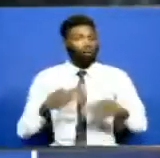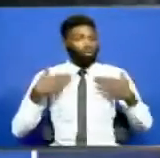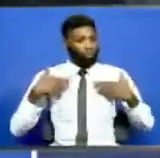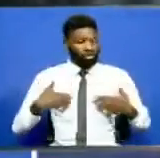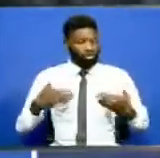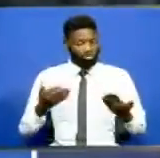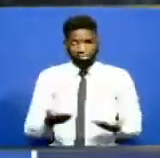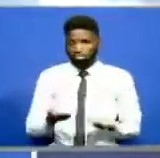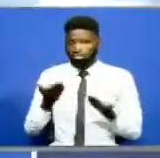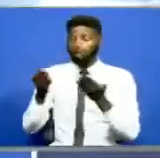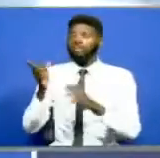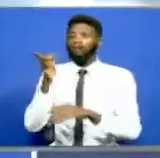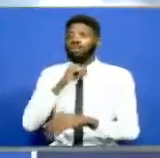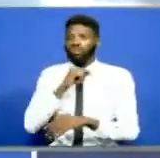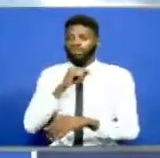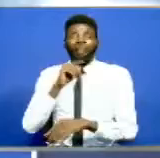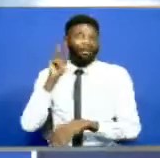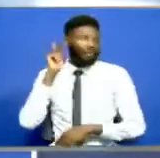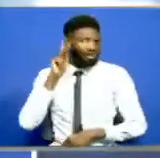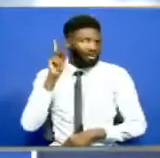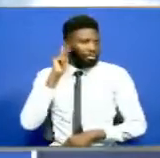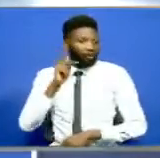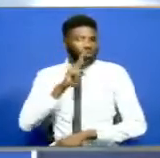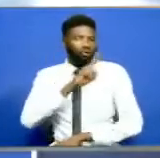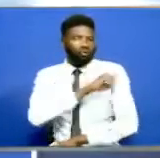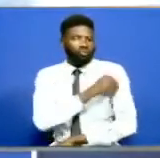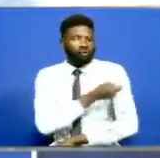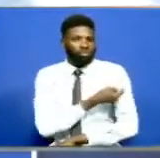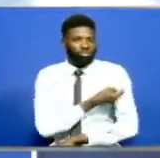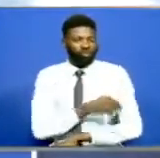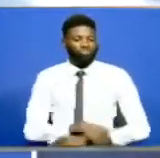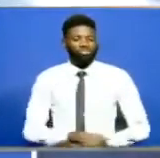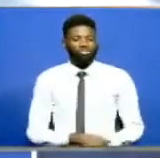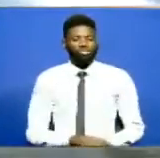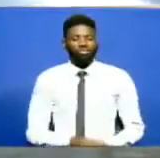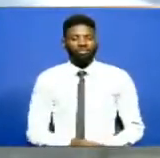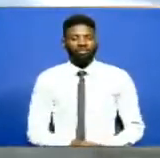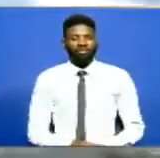mafunzo na rufaa ya Kisii. Yusuf Far, Darubini ya Channel 1.